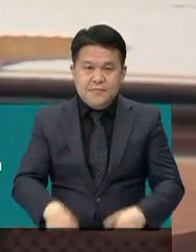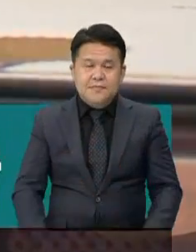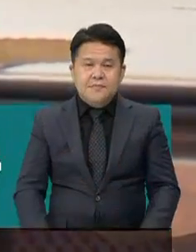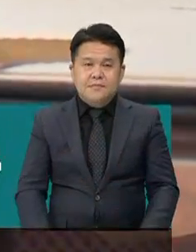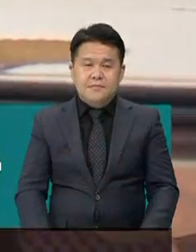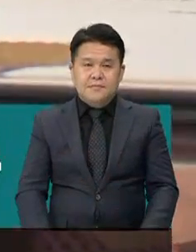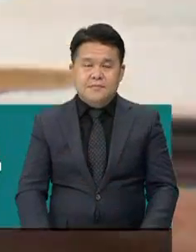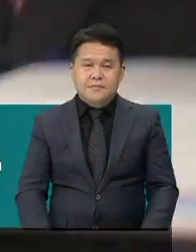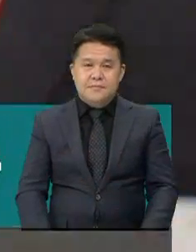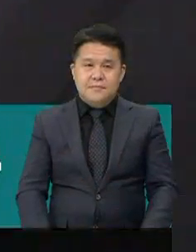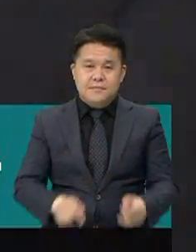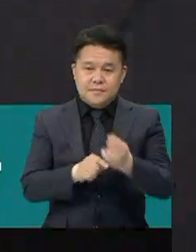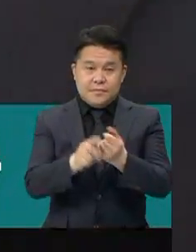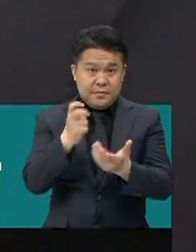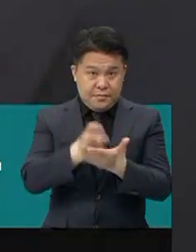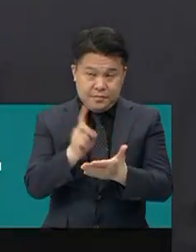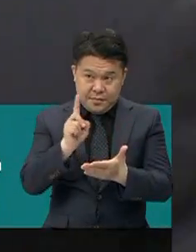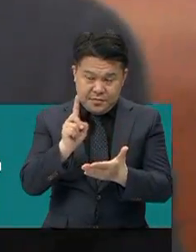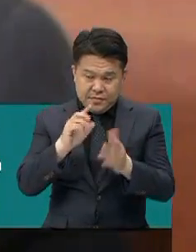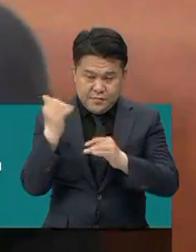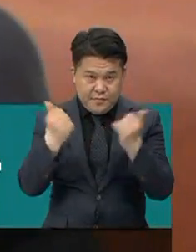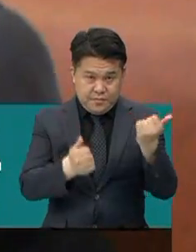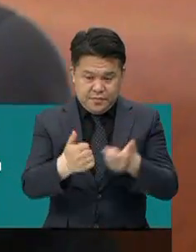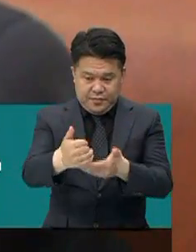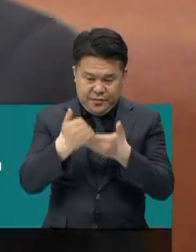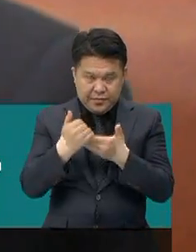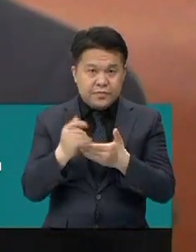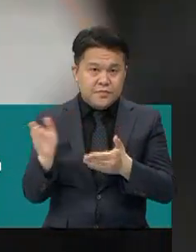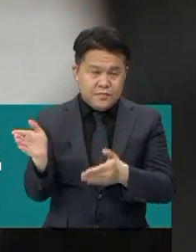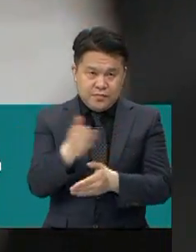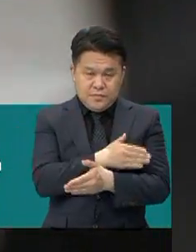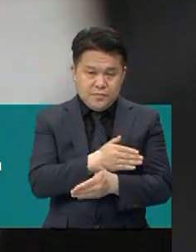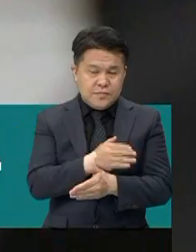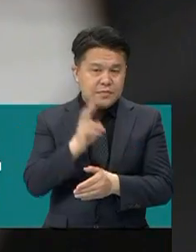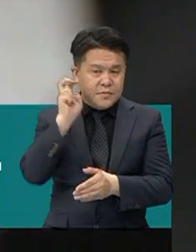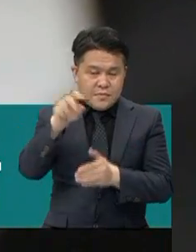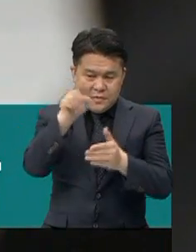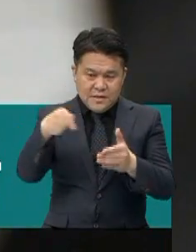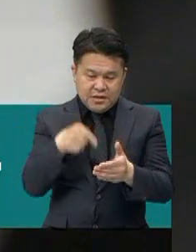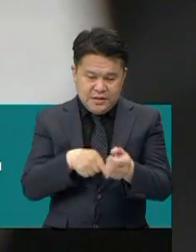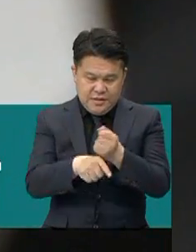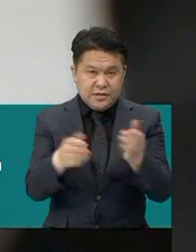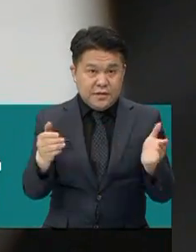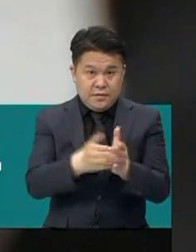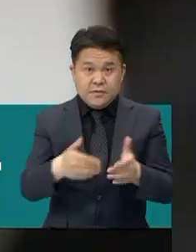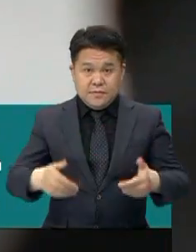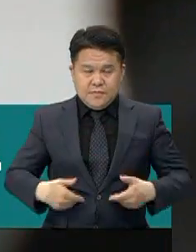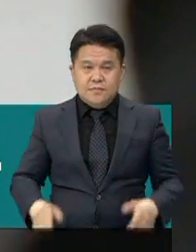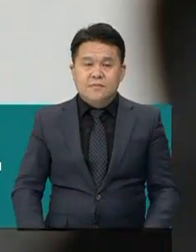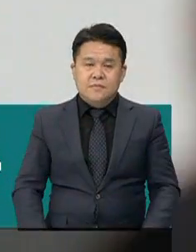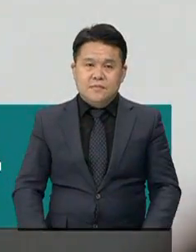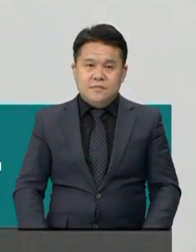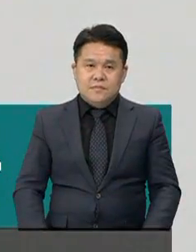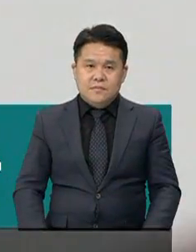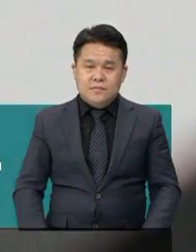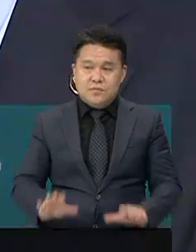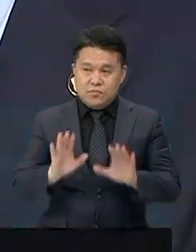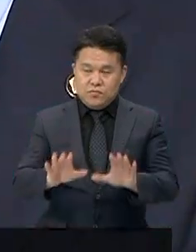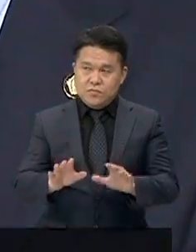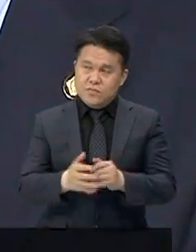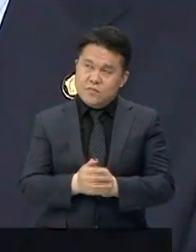밝혔습니다. 인사청문회법에 따르면 국회는 요청안을 접수하고 20일 안에 청문 절차를 끝내야 합니다. 따라서 국회는